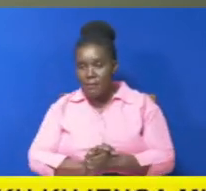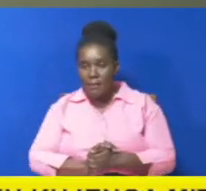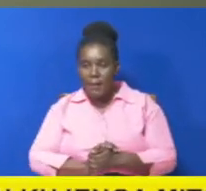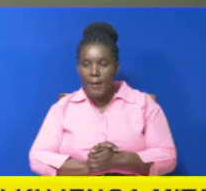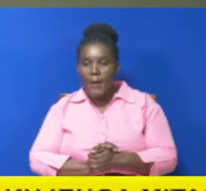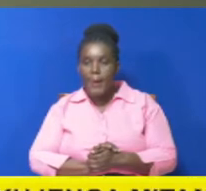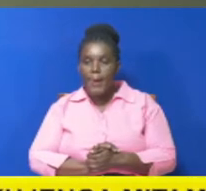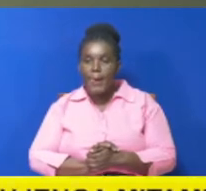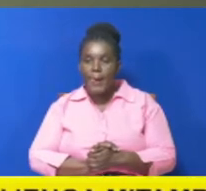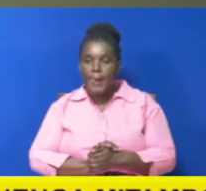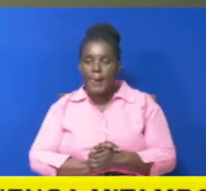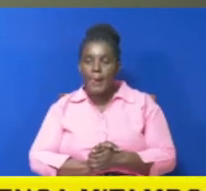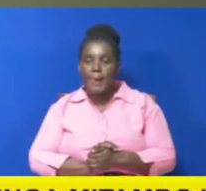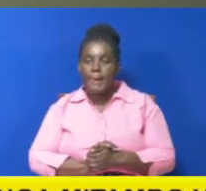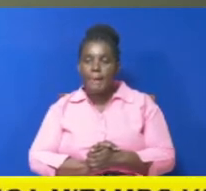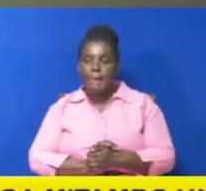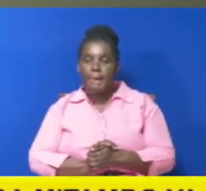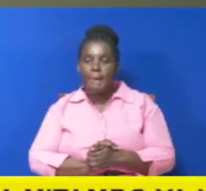2022.